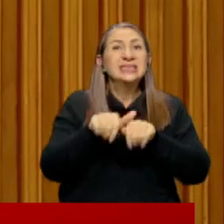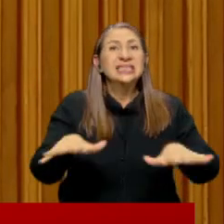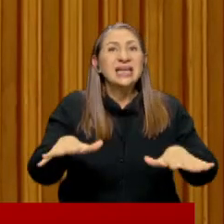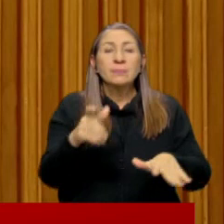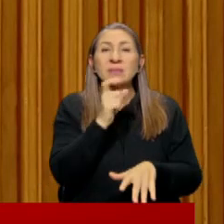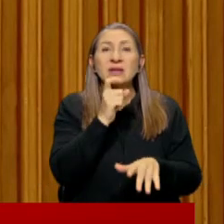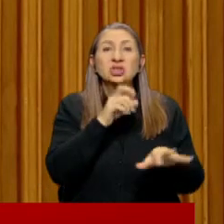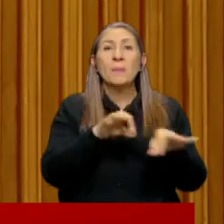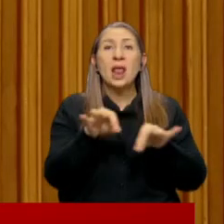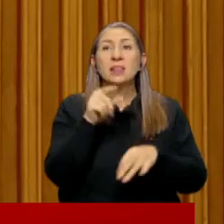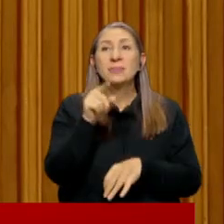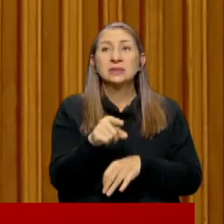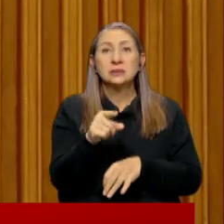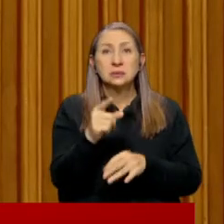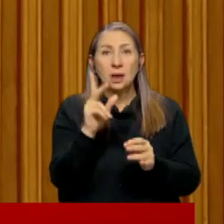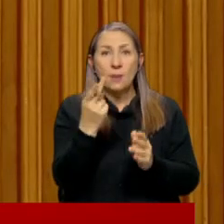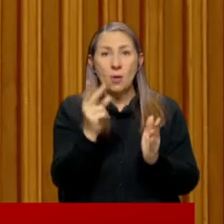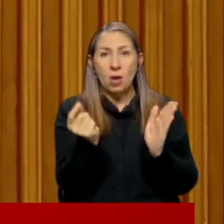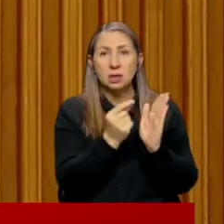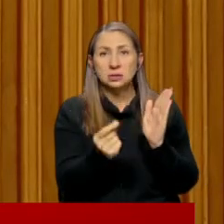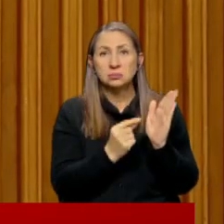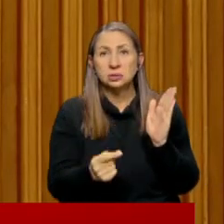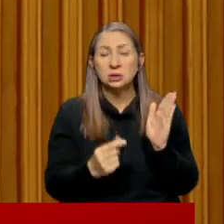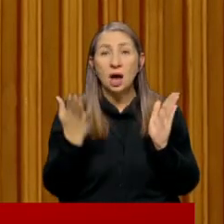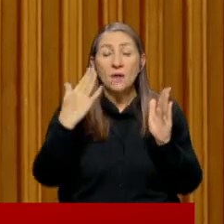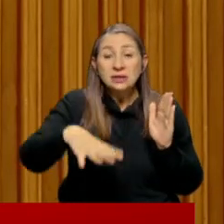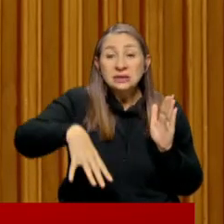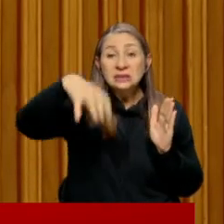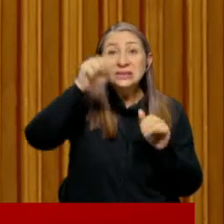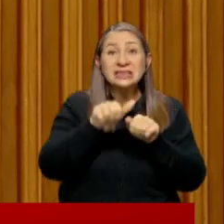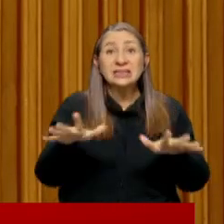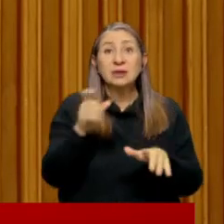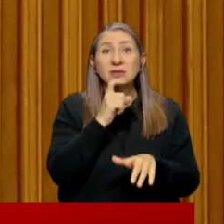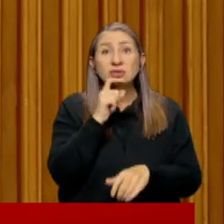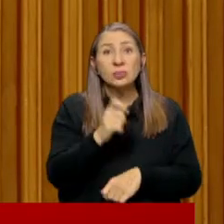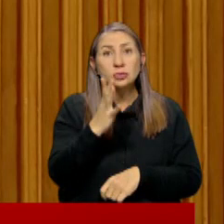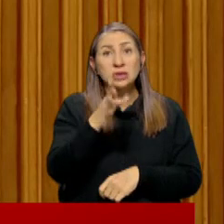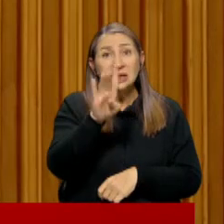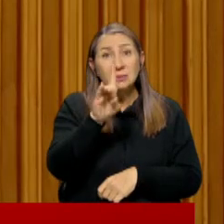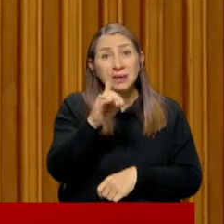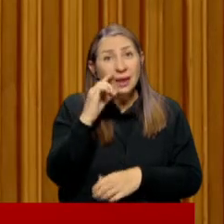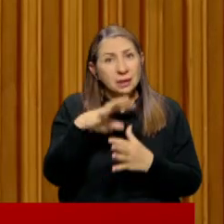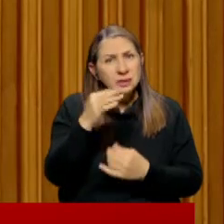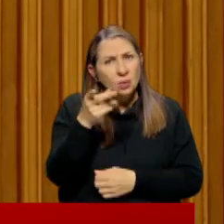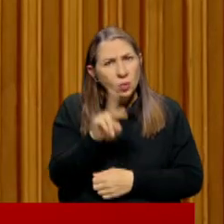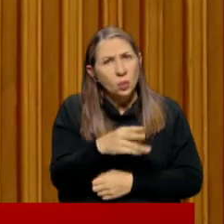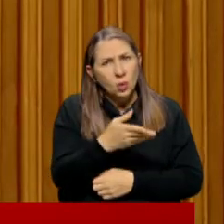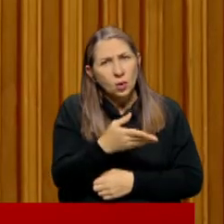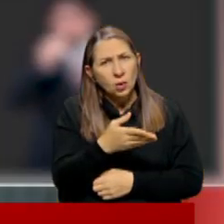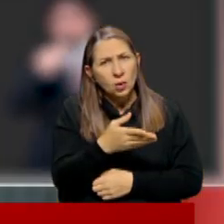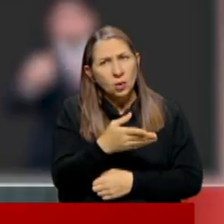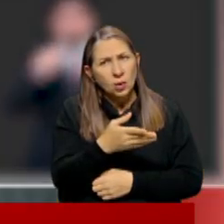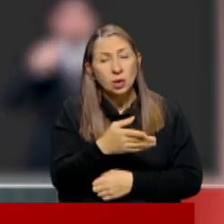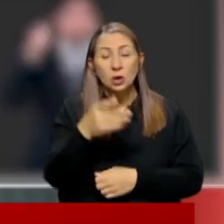yanlış planlanması geliyor diye rapor yazılmış havalandırma sistemini yanlış yapıyorsunuz ve 41 insanın hayatına mal oluyor